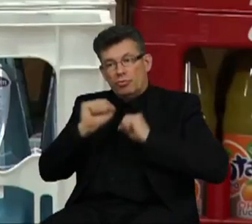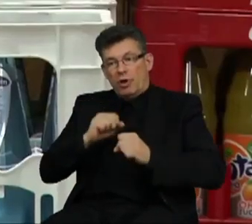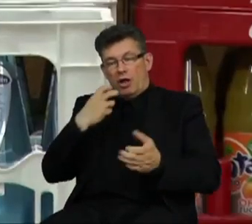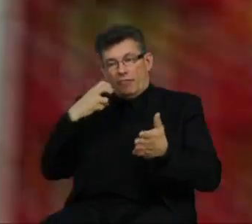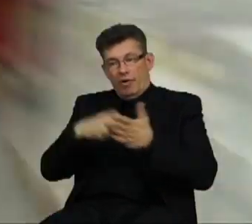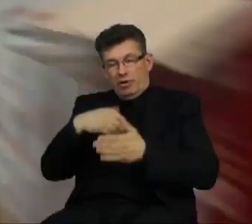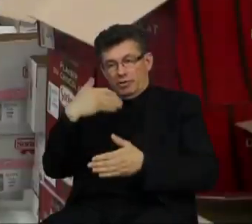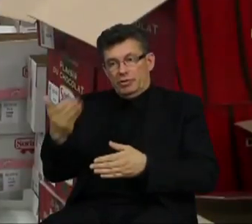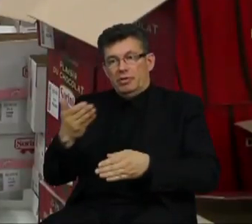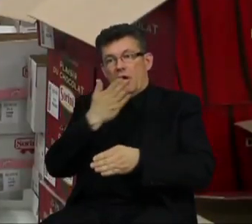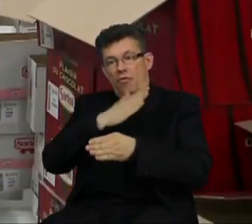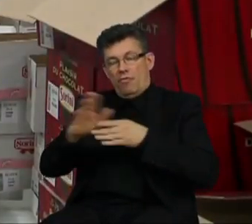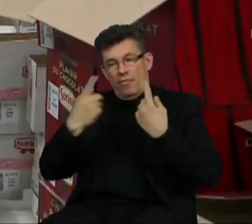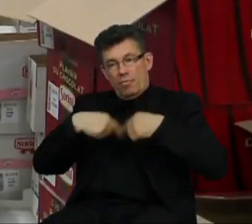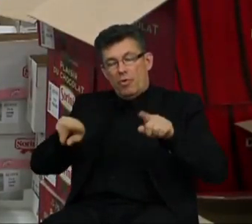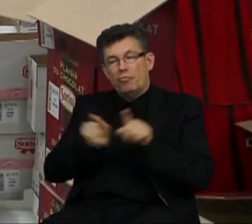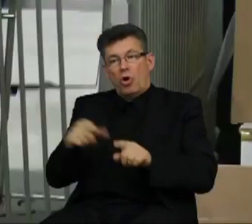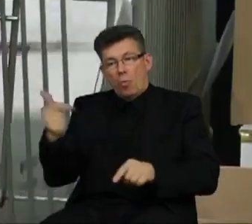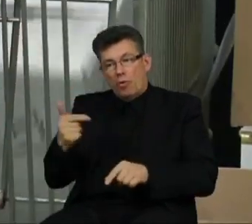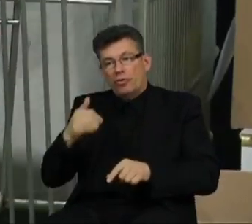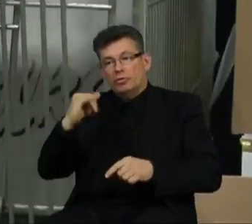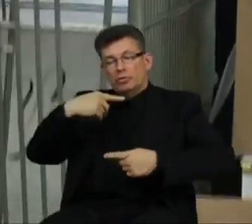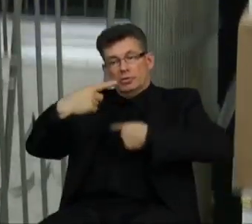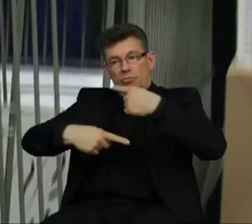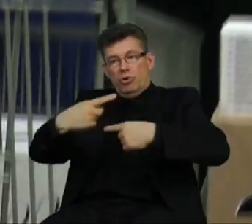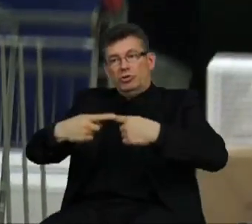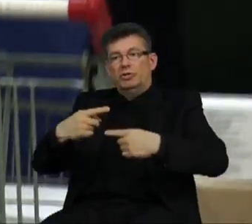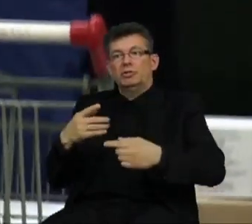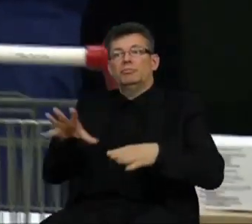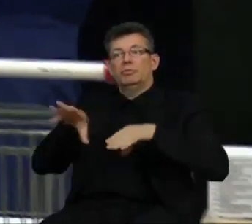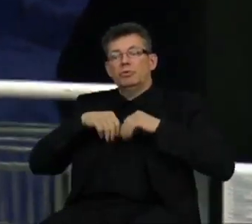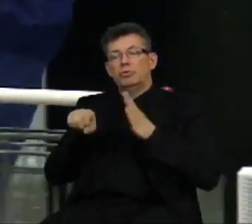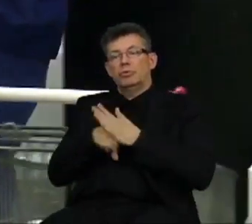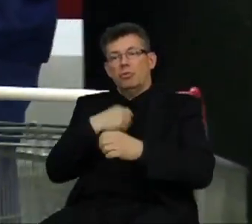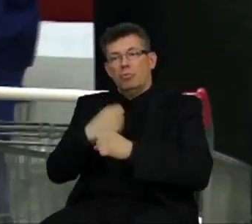i osiągnięcie sukcesu w procesie zatrudniania.